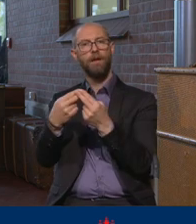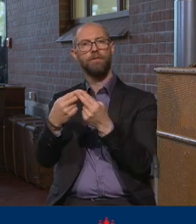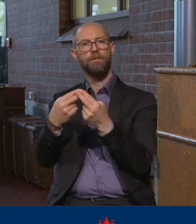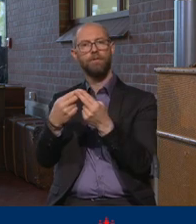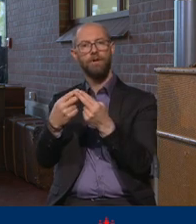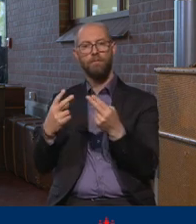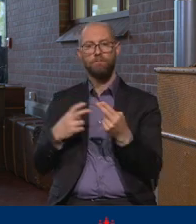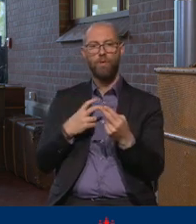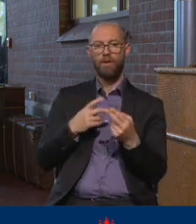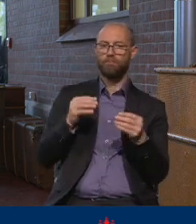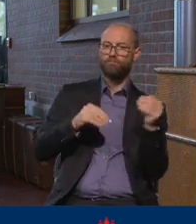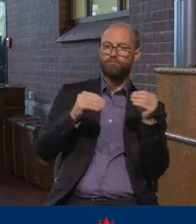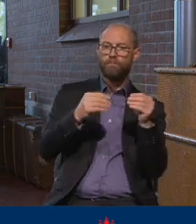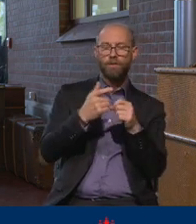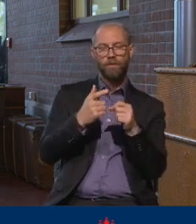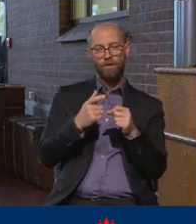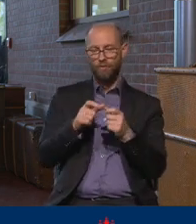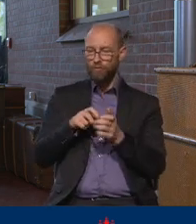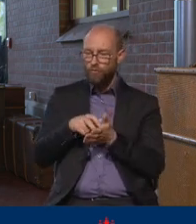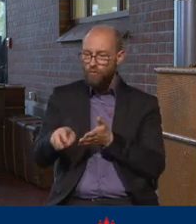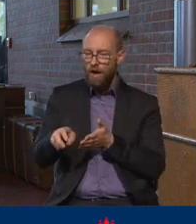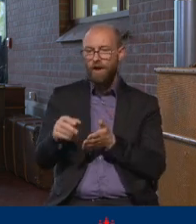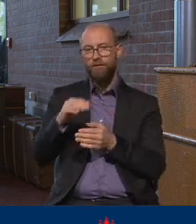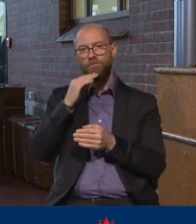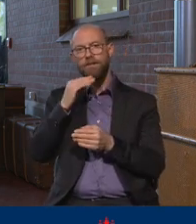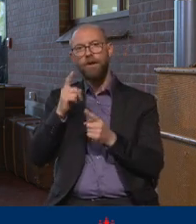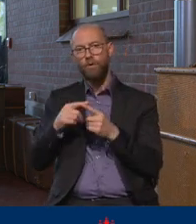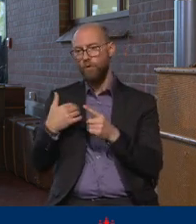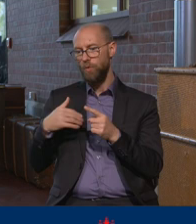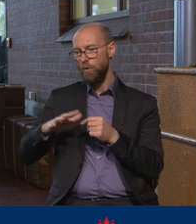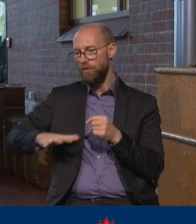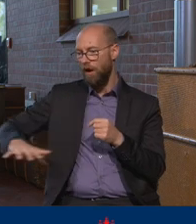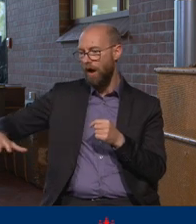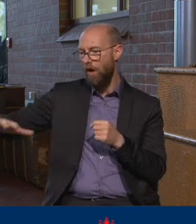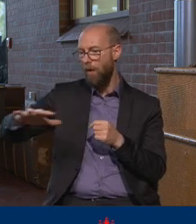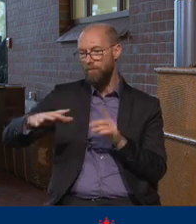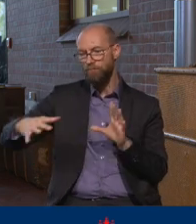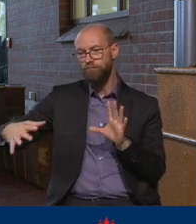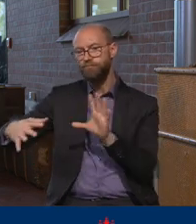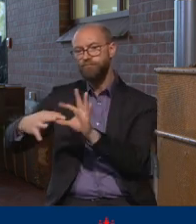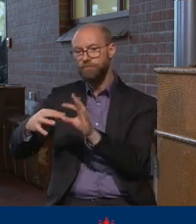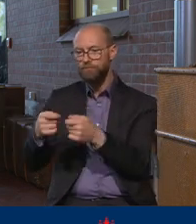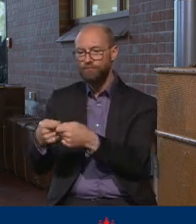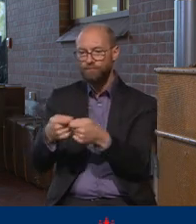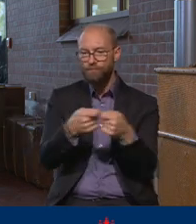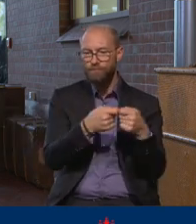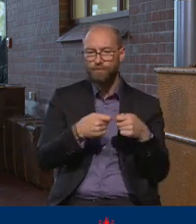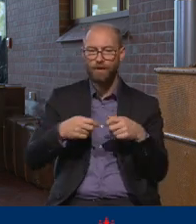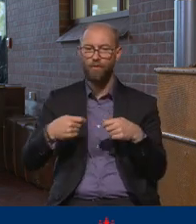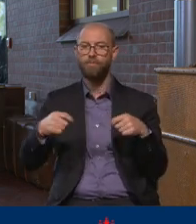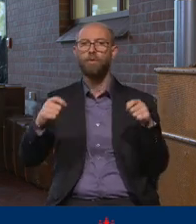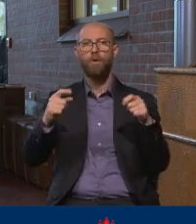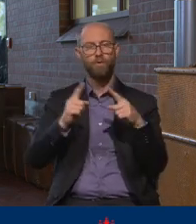zugänge zum wasser und grünräume sollen gestärkt und neue sollen geschaffen werden insbesondere sollen